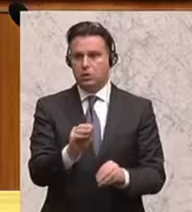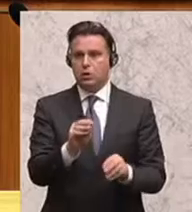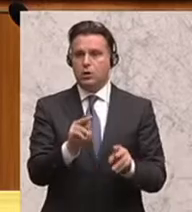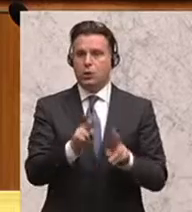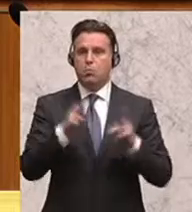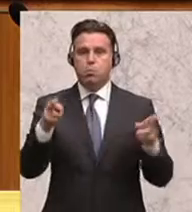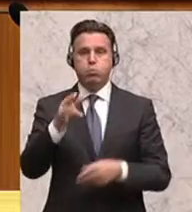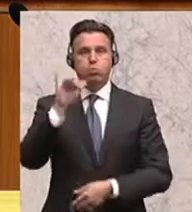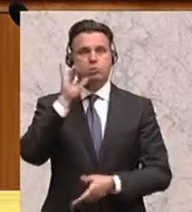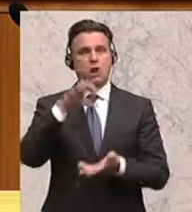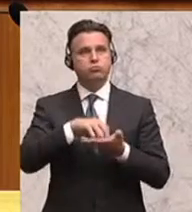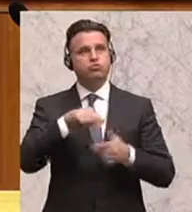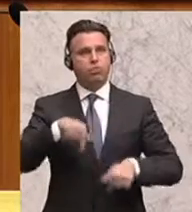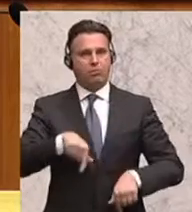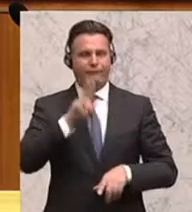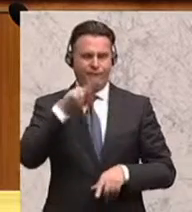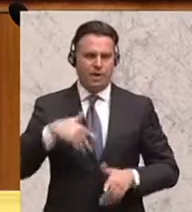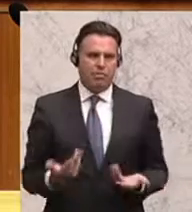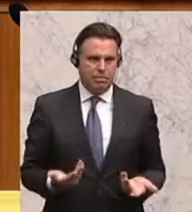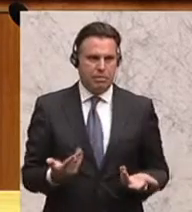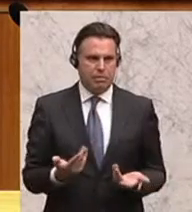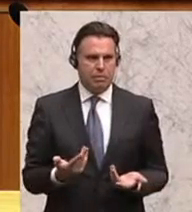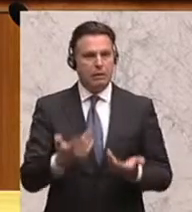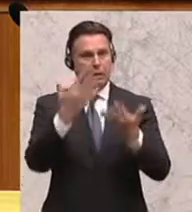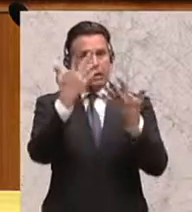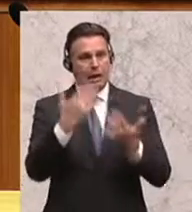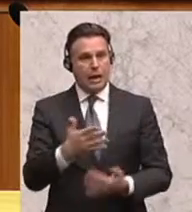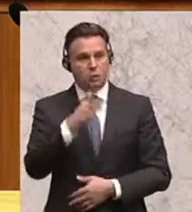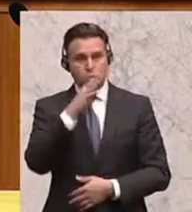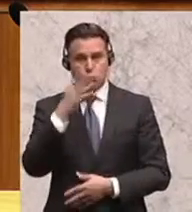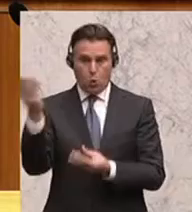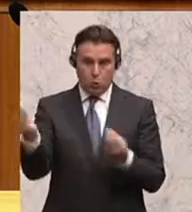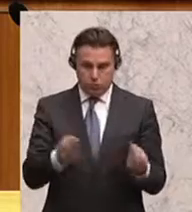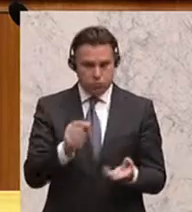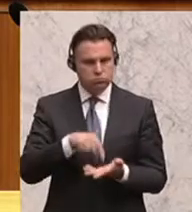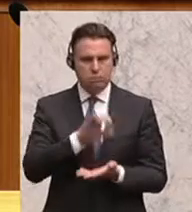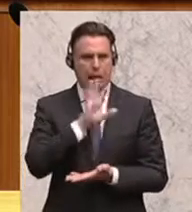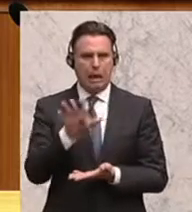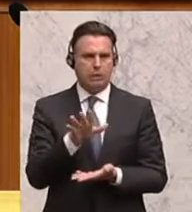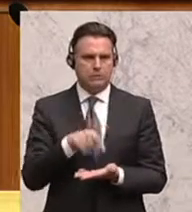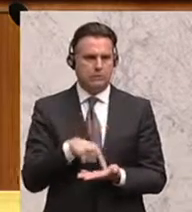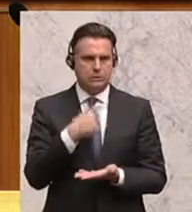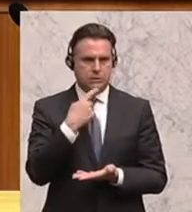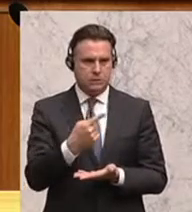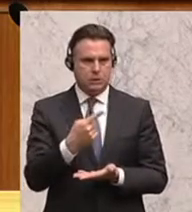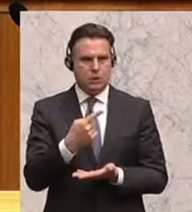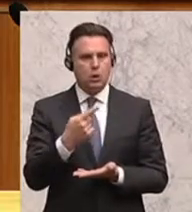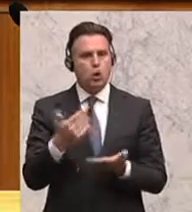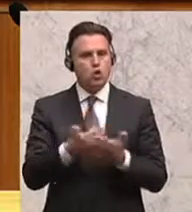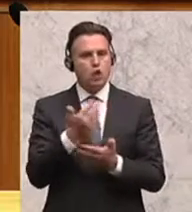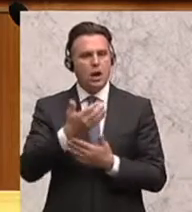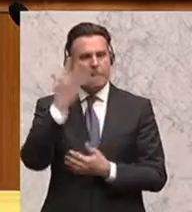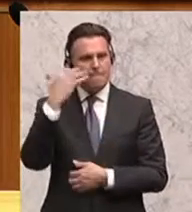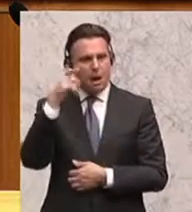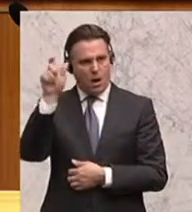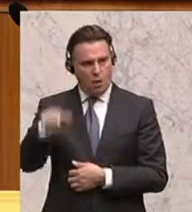bundeshauptstadt wien wo auch der rechnungshof in seinem letzten bericht klare worte findet es ist fritz neugebauer einer